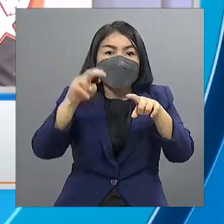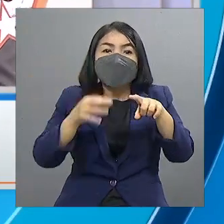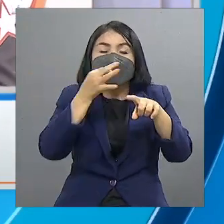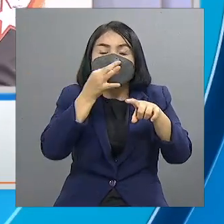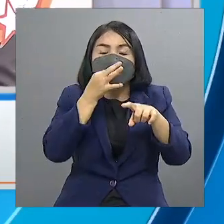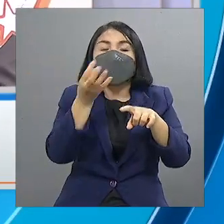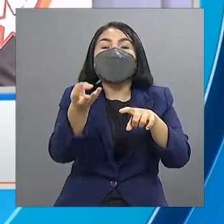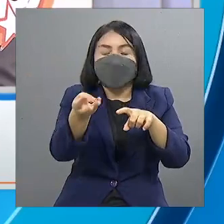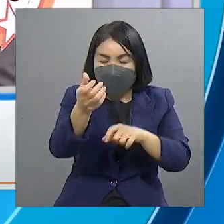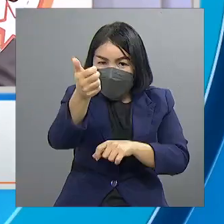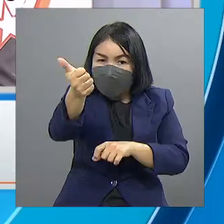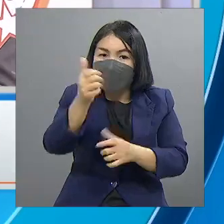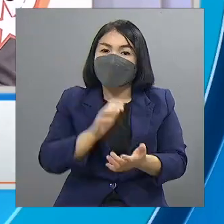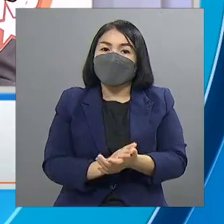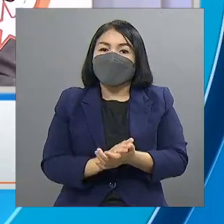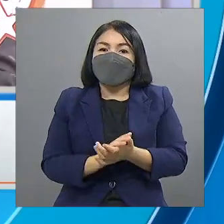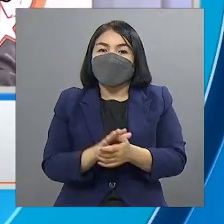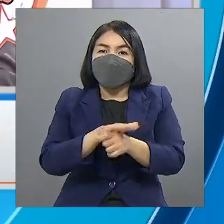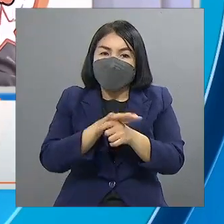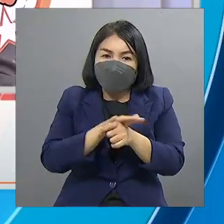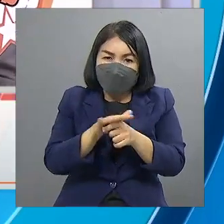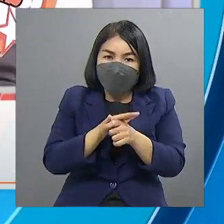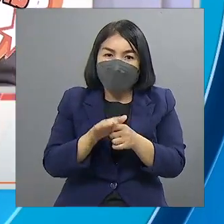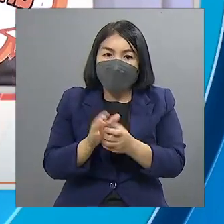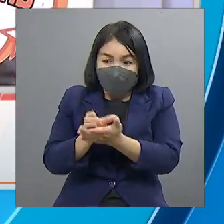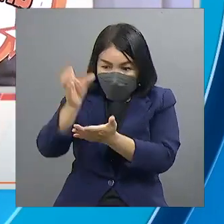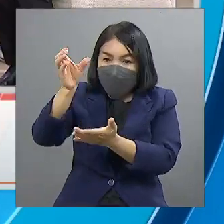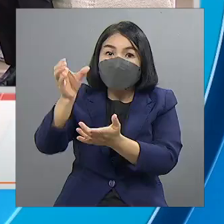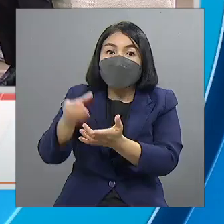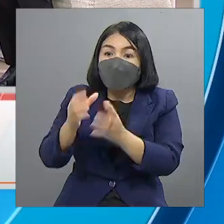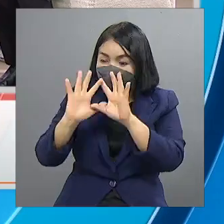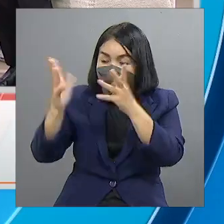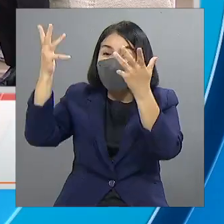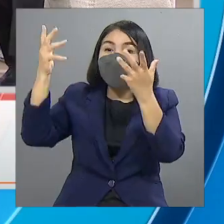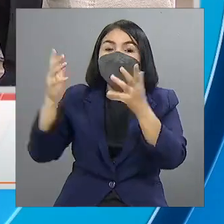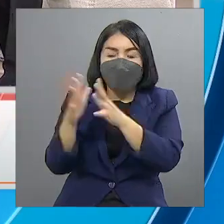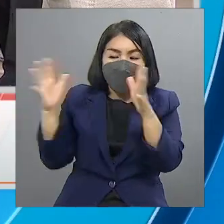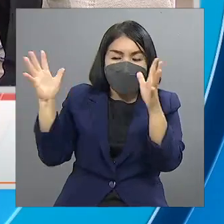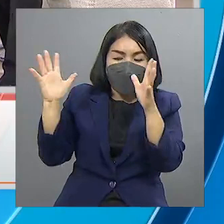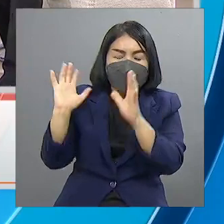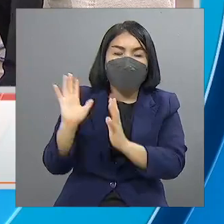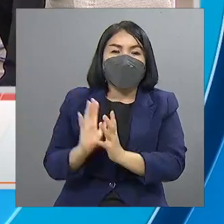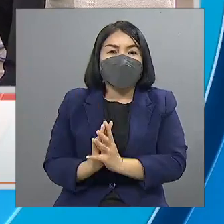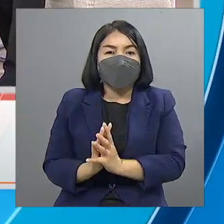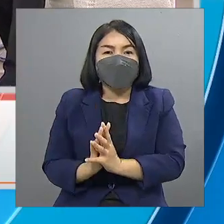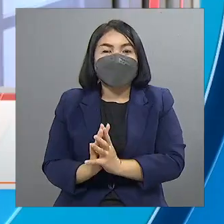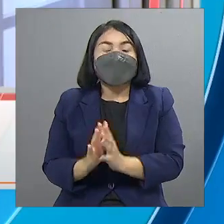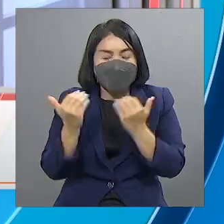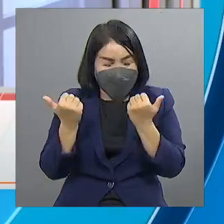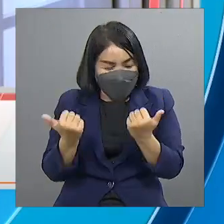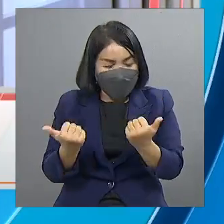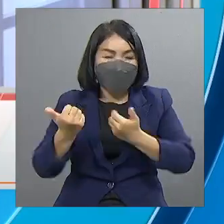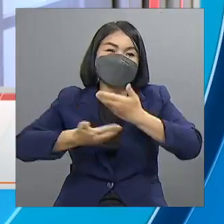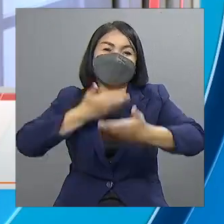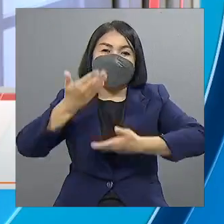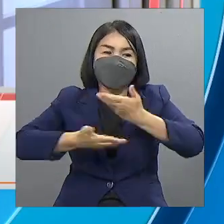ดนึงก็จานนึงพอดีเยอะไปมั้ยฮะ เยอะไปอันนั้นไปอยากกินทุกที่เลยกินน้ำจิ้มเล่นนะครับเดี๋ยวเรามาขายเลยดีกว่านะบุฟเฟ่นะครับคุณพลอย